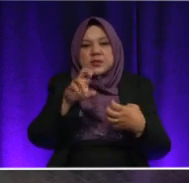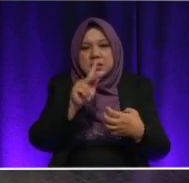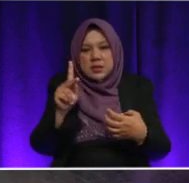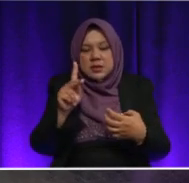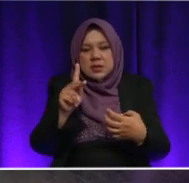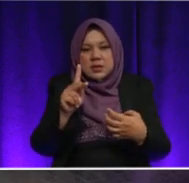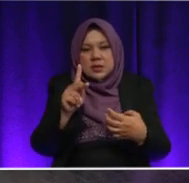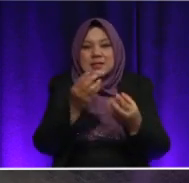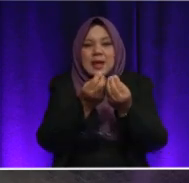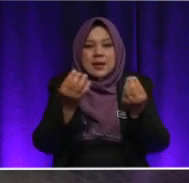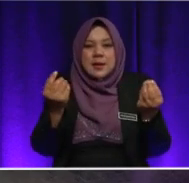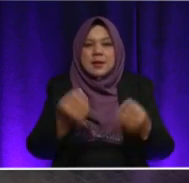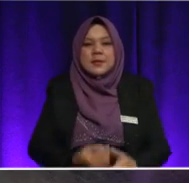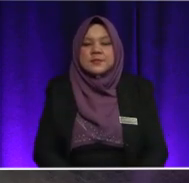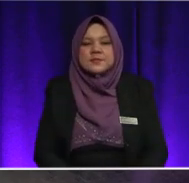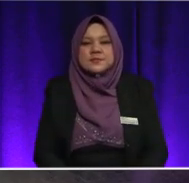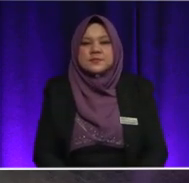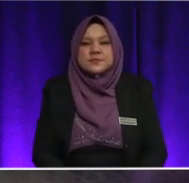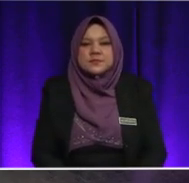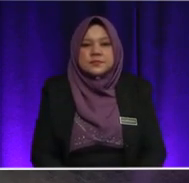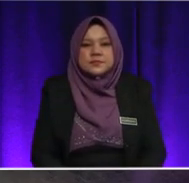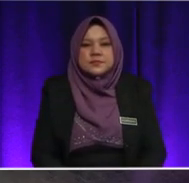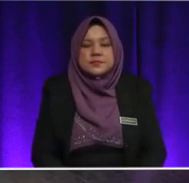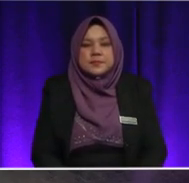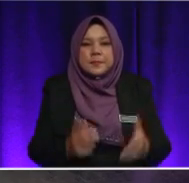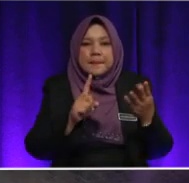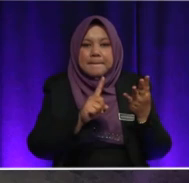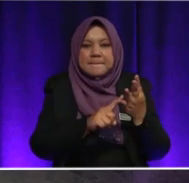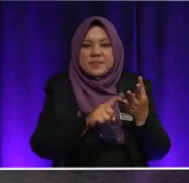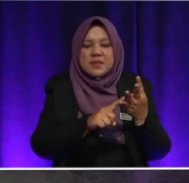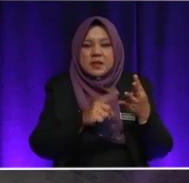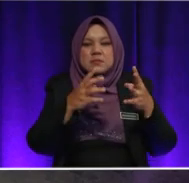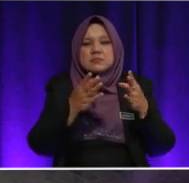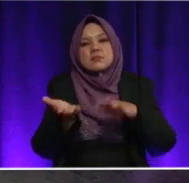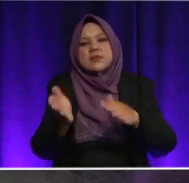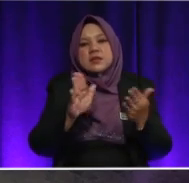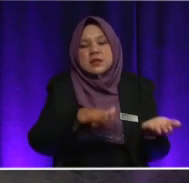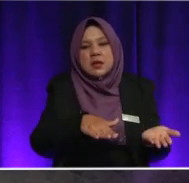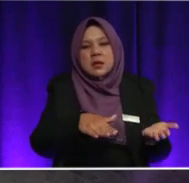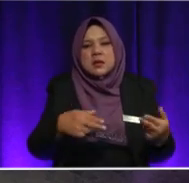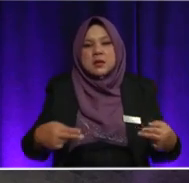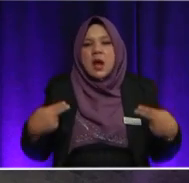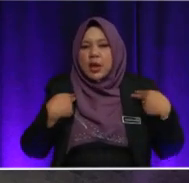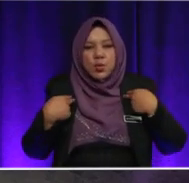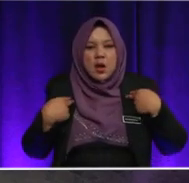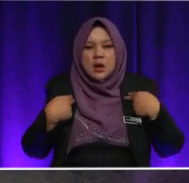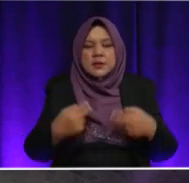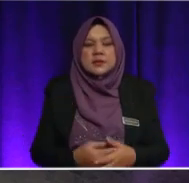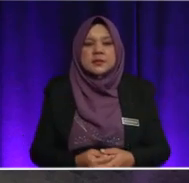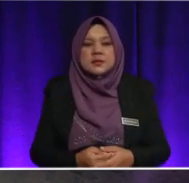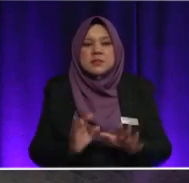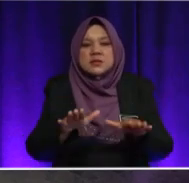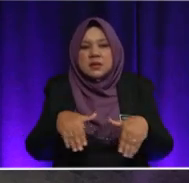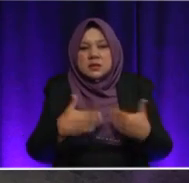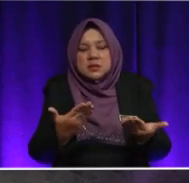kepada proses pencemaran tersebut nah yang keempat adalah keputusan hidup kehidupan boleh